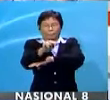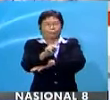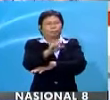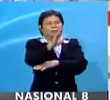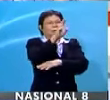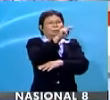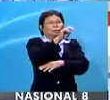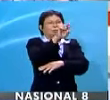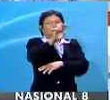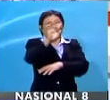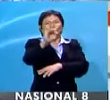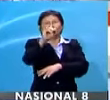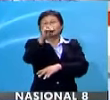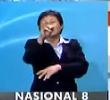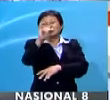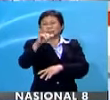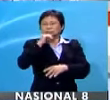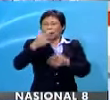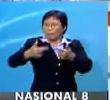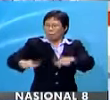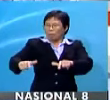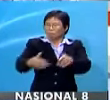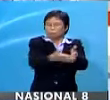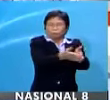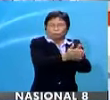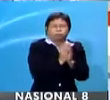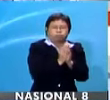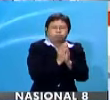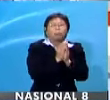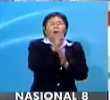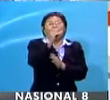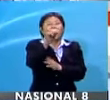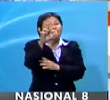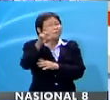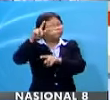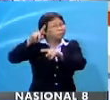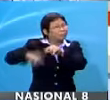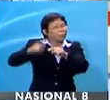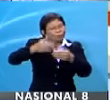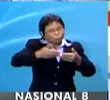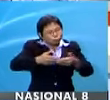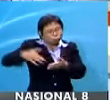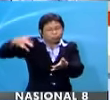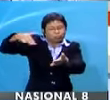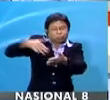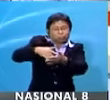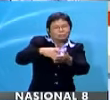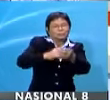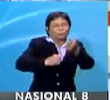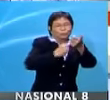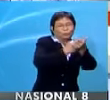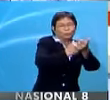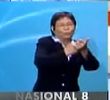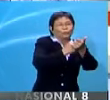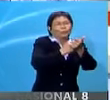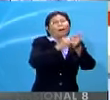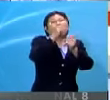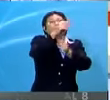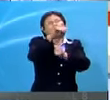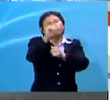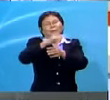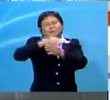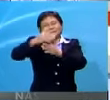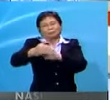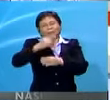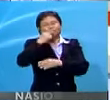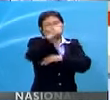Fitri Amir nordin tidak dibenarkan membuat rayuan dengan Majlis amanah rakyat Mara untuk meneruskan pengajian di bawah tajaan agensi itu selepas dia